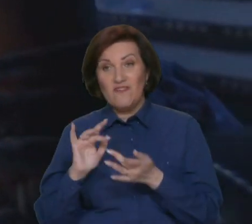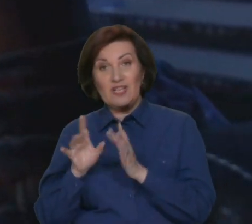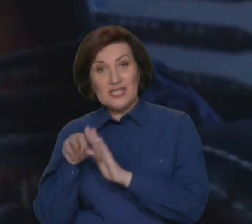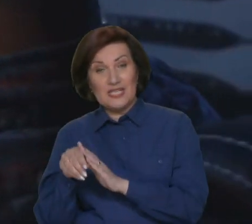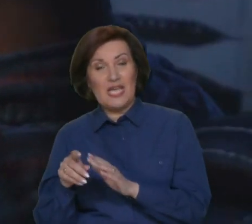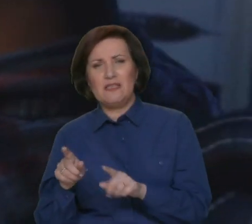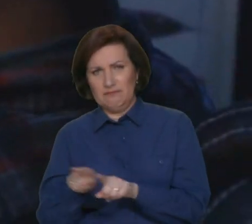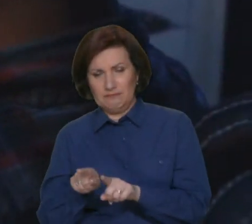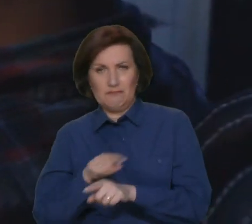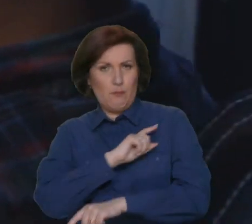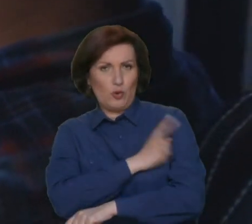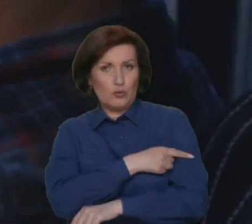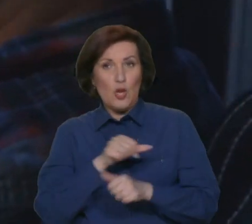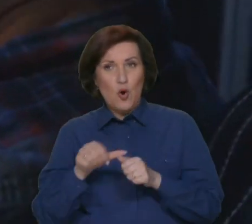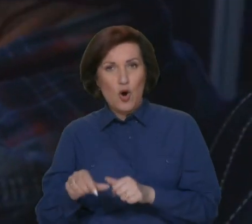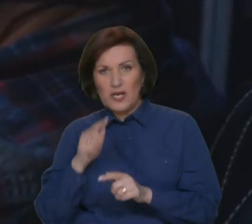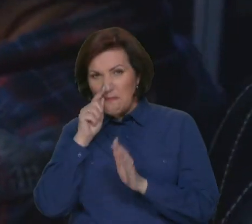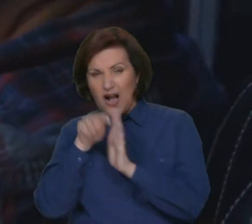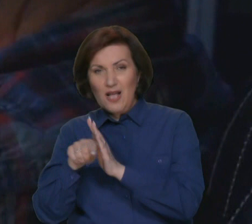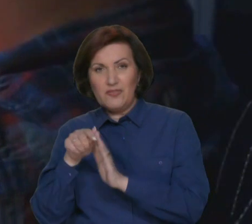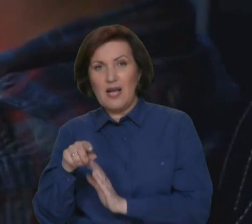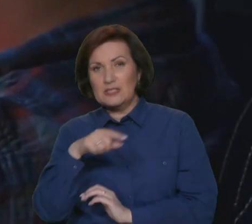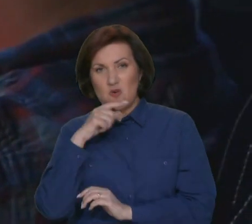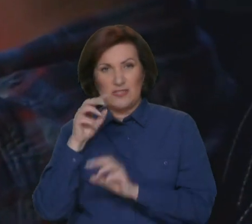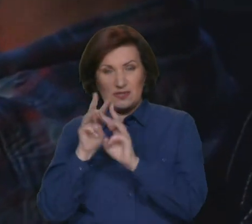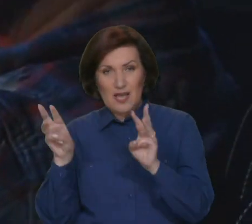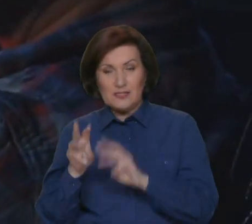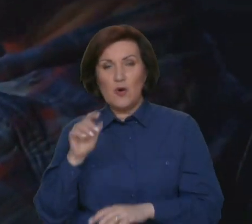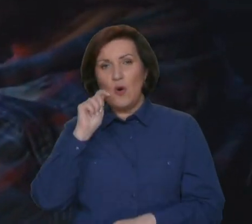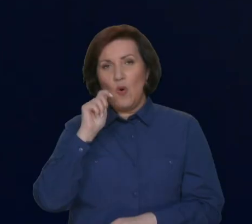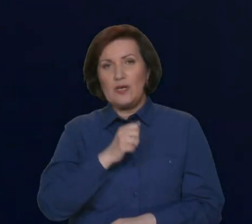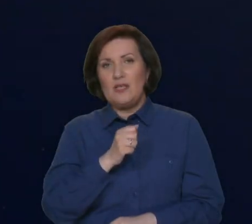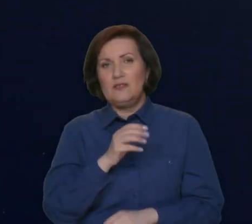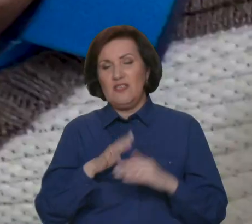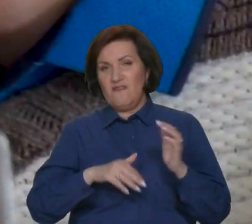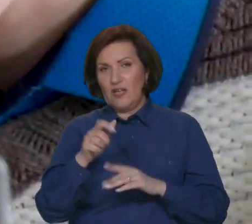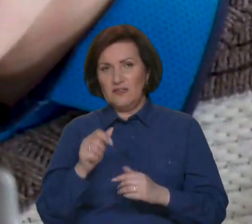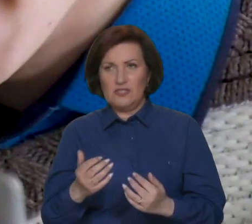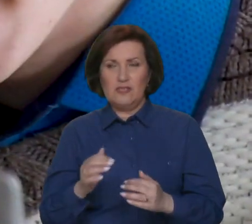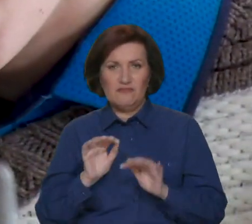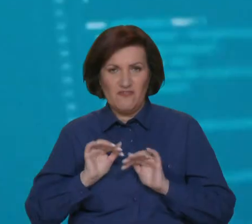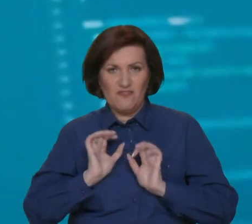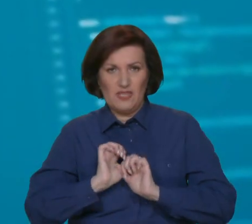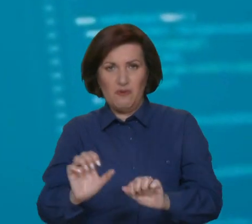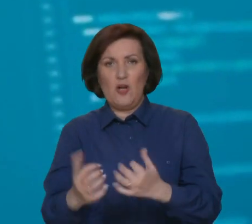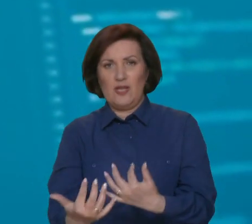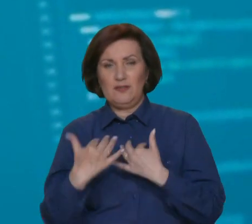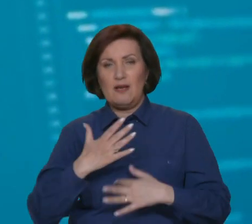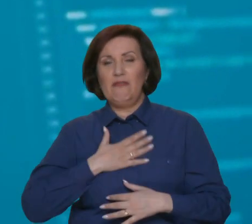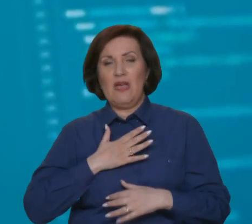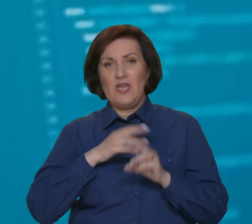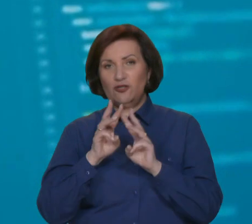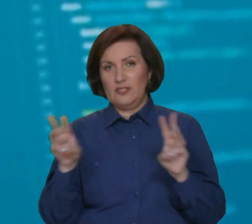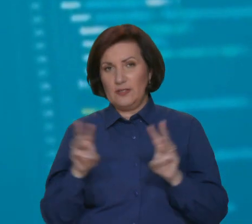не менш потужна. Окрім атак на сайти росіян, українські фахівці відбивають ворожі атаки на наші сайти. Загалом,